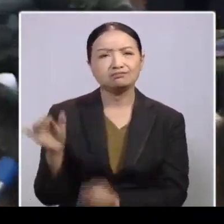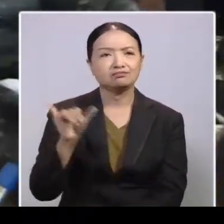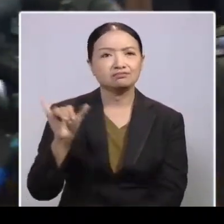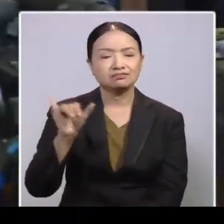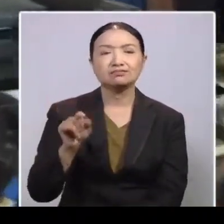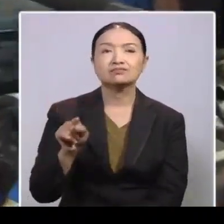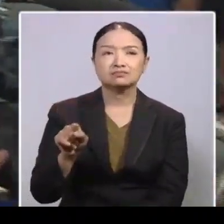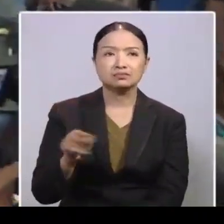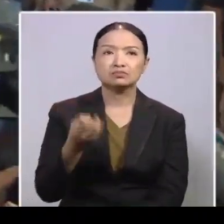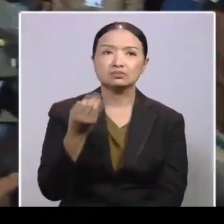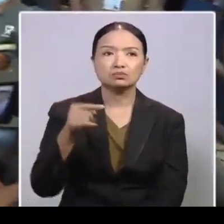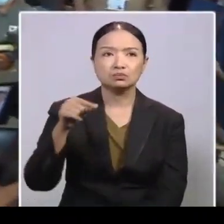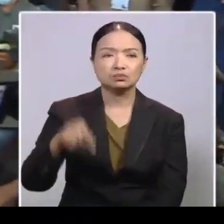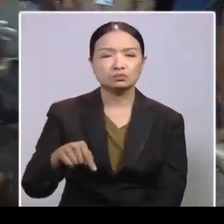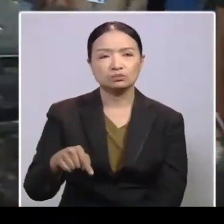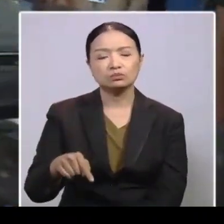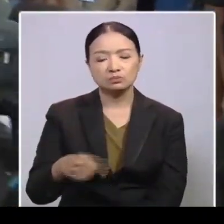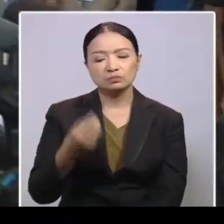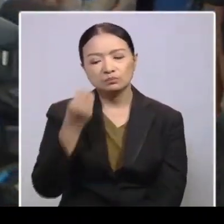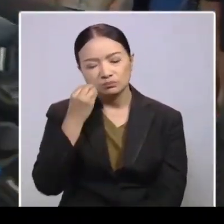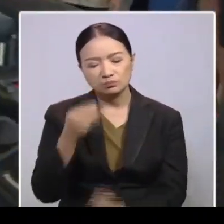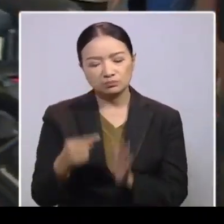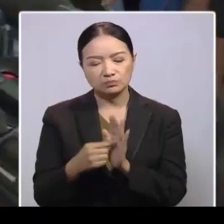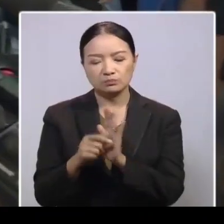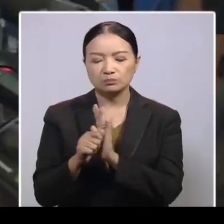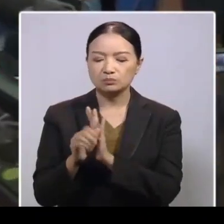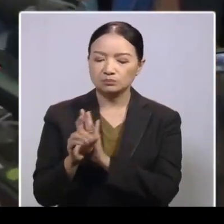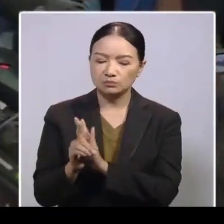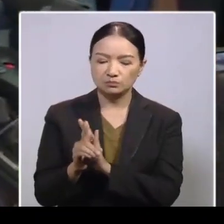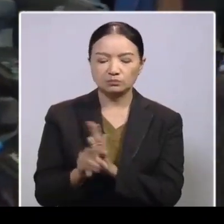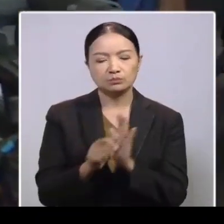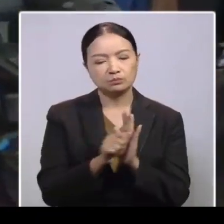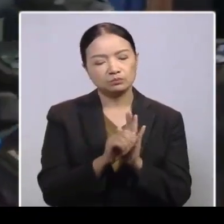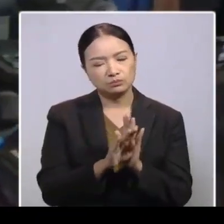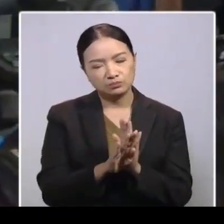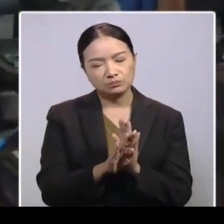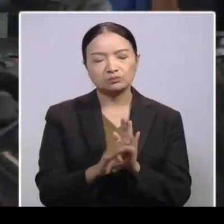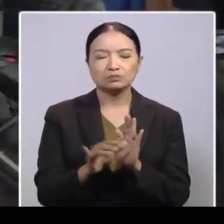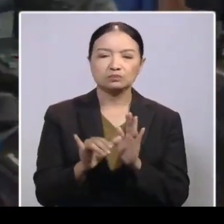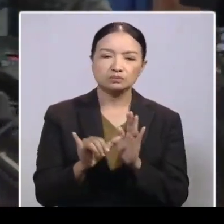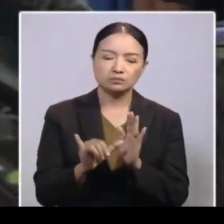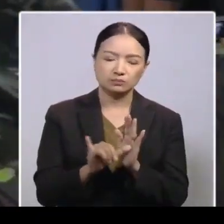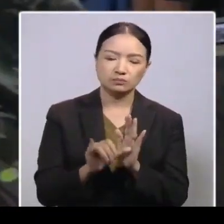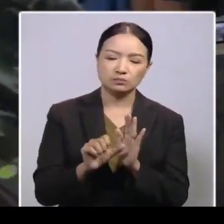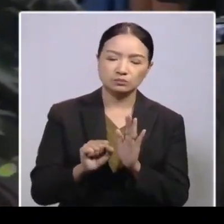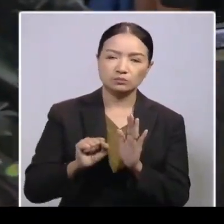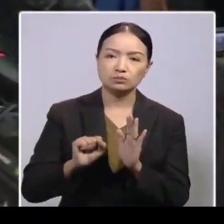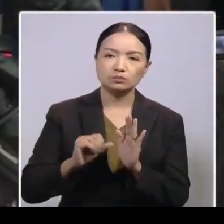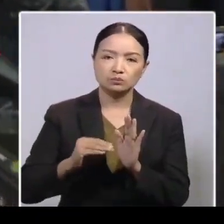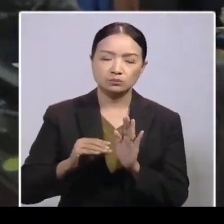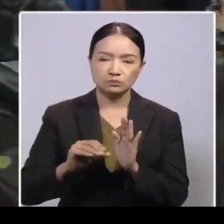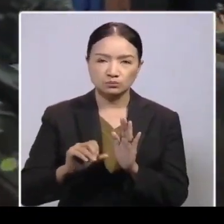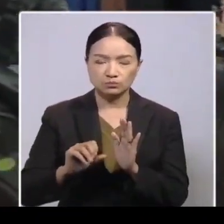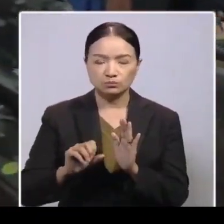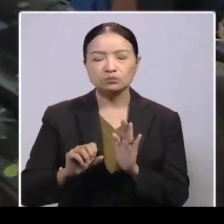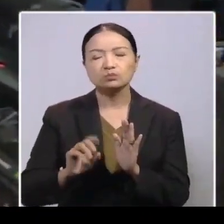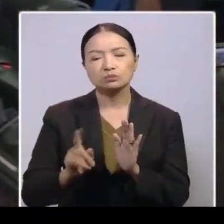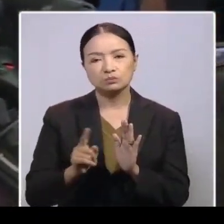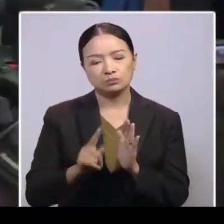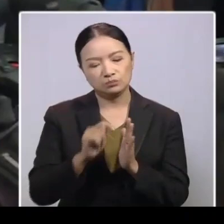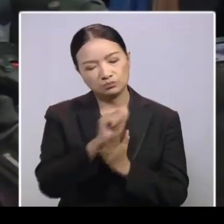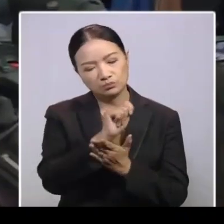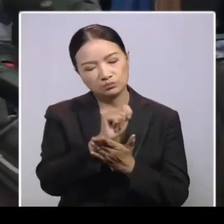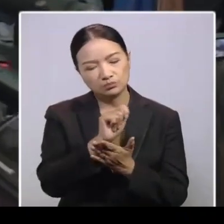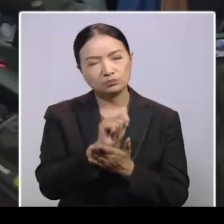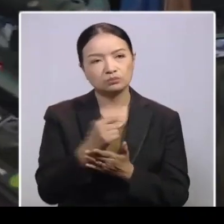จากในพื้นที่อุดร นะครับอุบล นะยโสธรจังหวัดตากก็มีจังหวัดตากมีคนนึงถูกยิงนะคุณผู้ชม